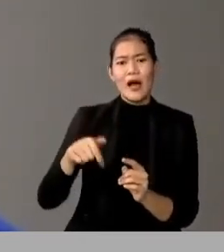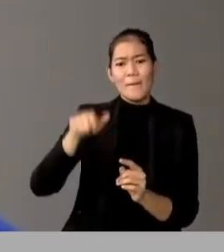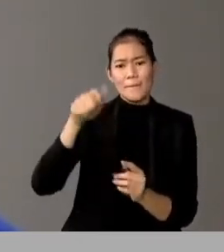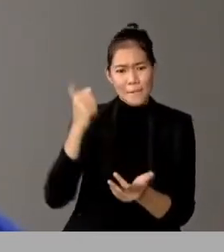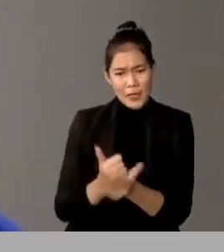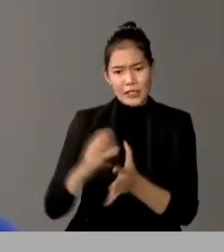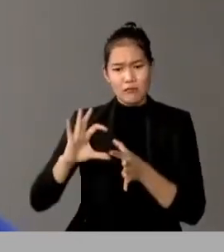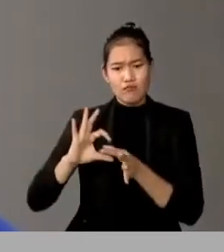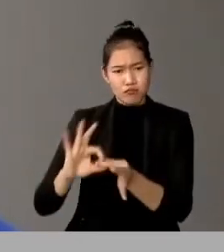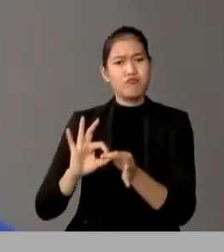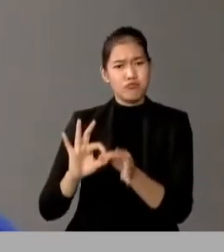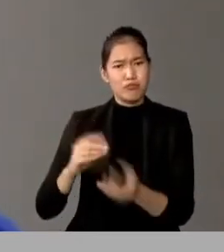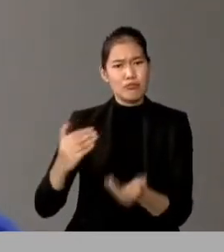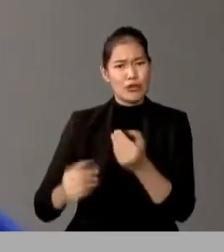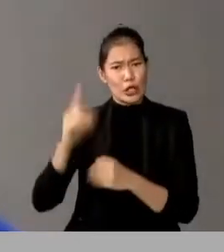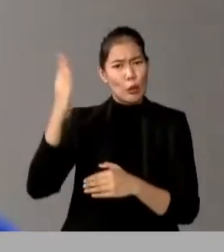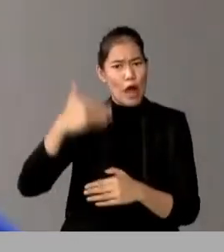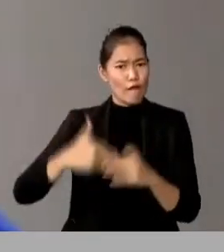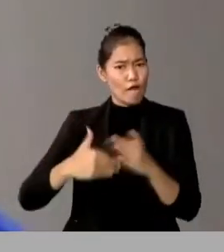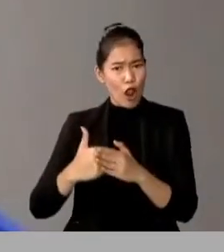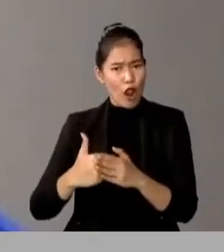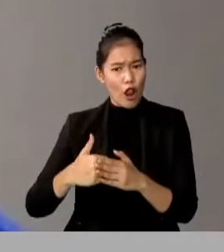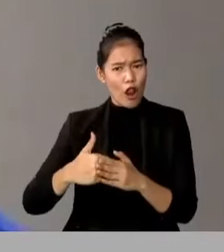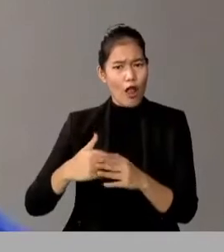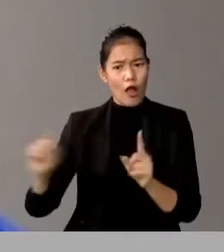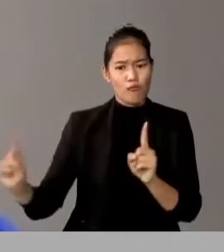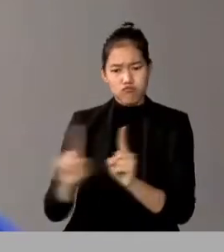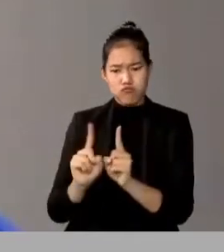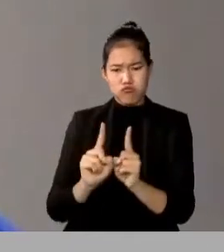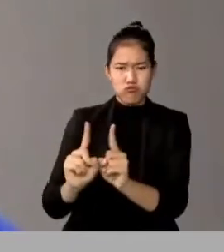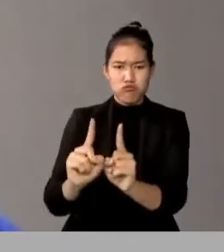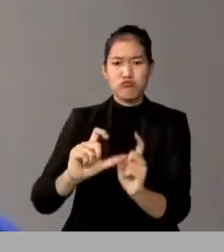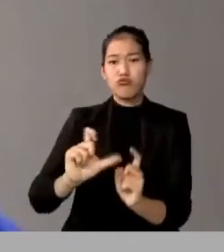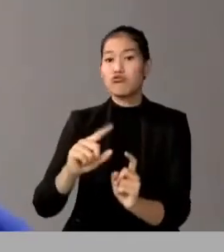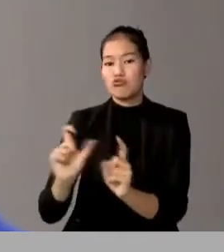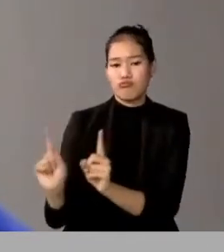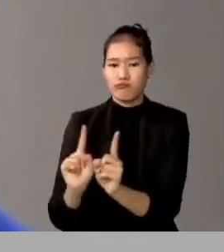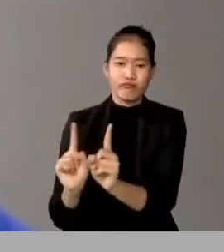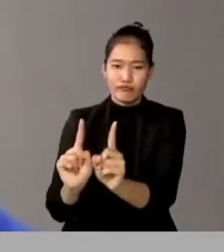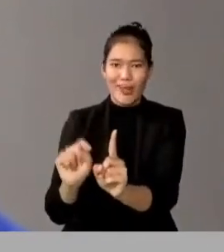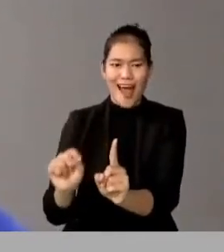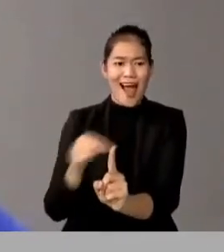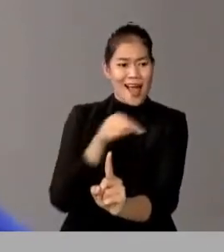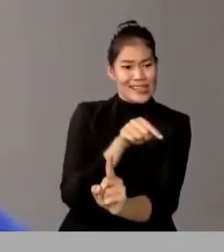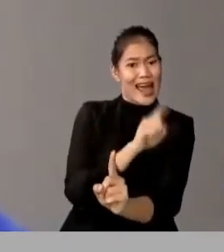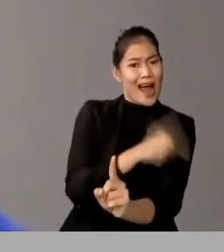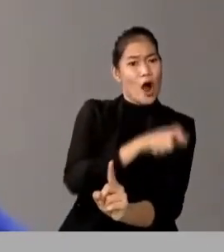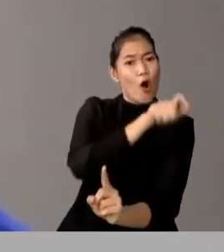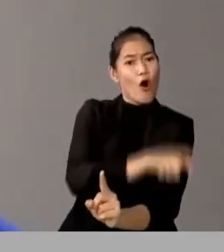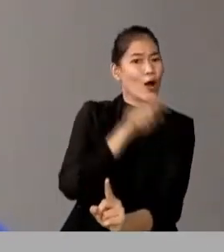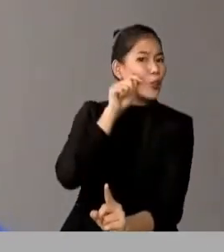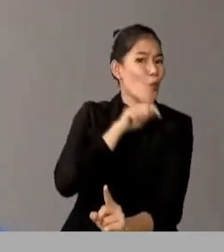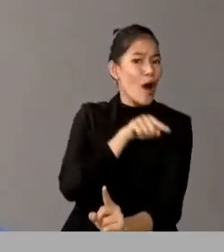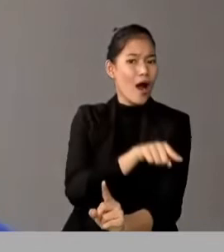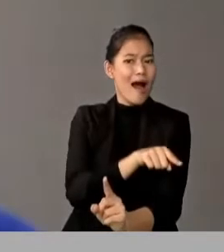bersama paling tidak seharian bersama dengan sudah yang sedang diasuh dan disitu ada warga usia lanjut pasang